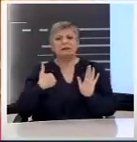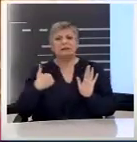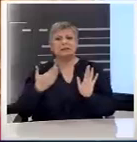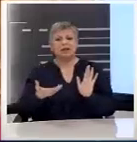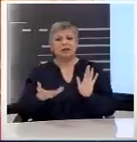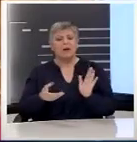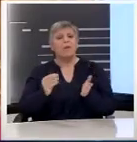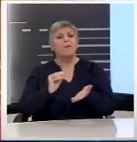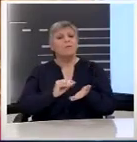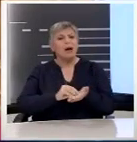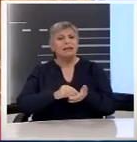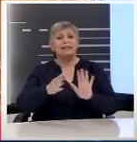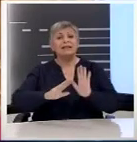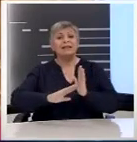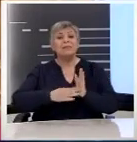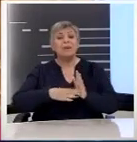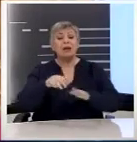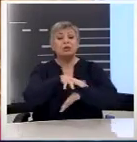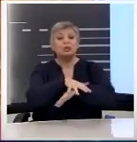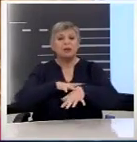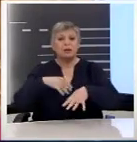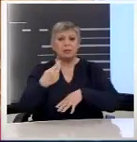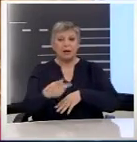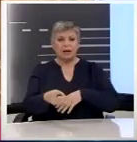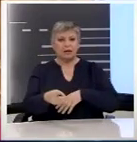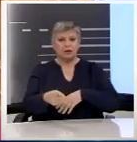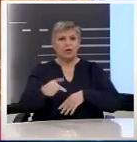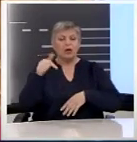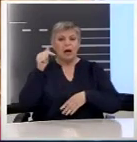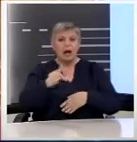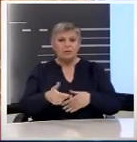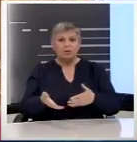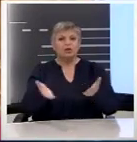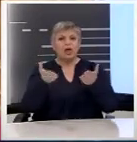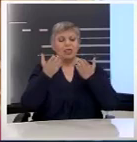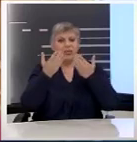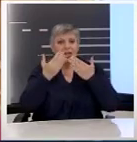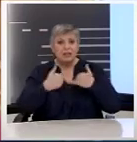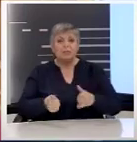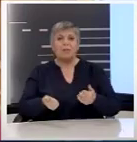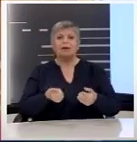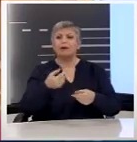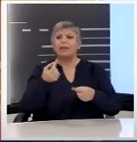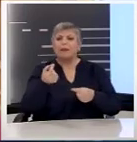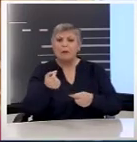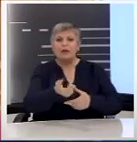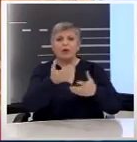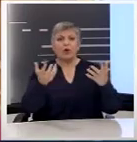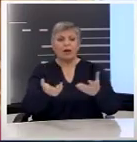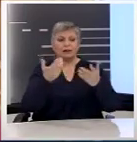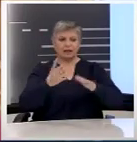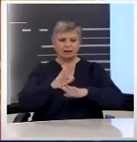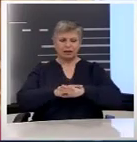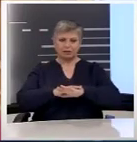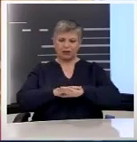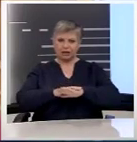υπάλληλο. Δεν μπήκε. Μα κύριε Αθανασίου, λοιπόν, έπονται ομιλητές της παράταξής σας. Παρακαλώ,